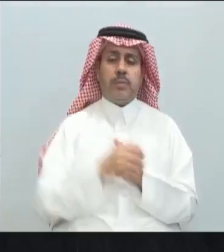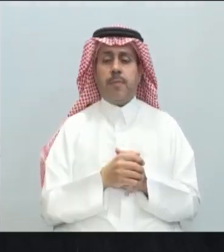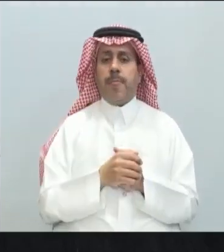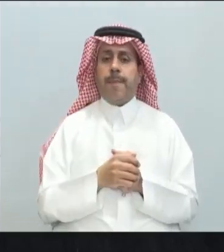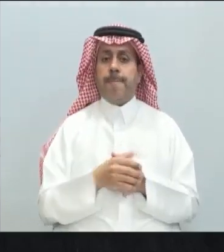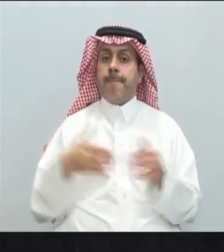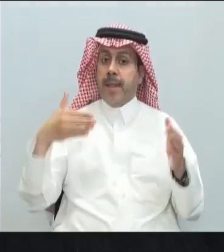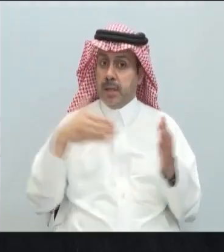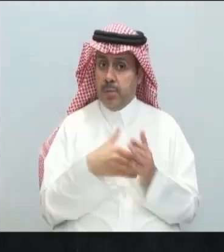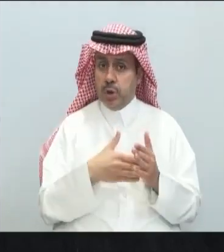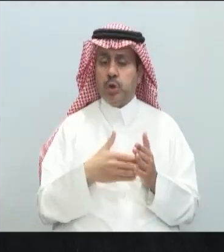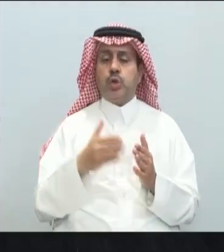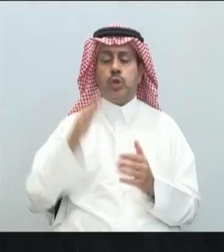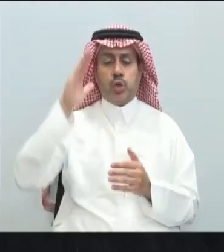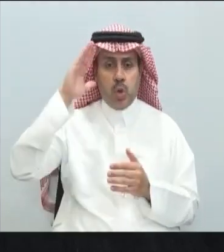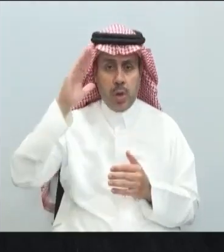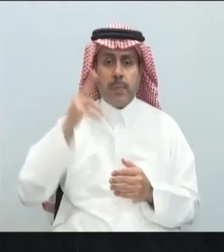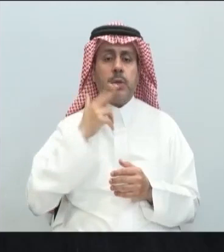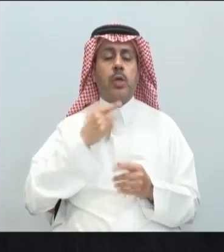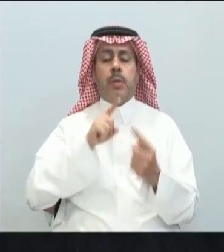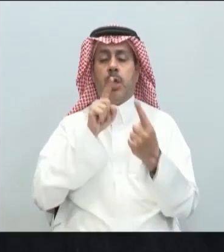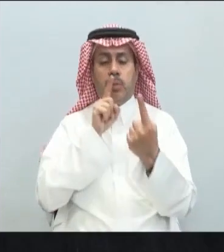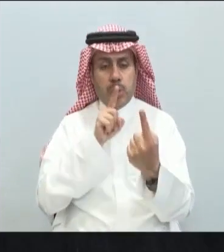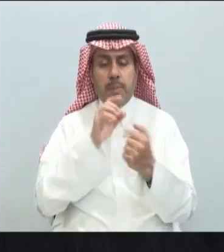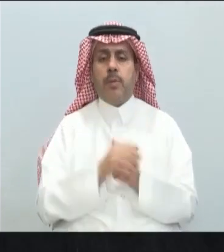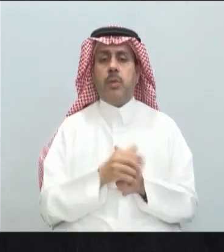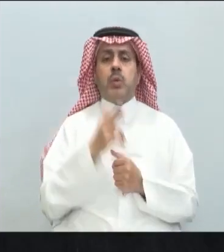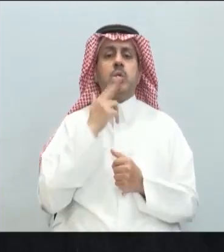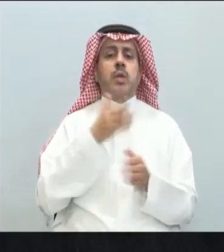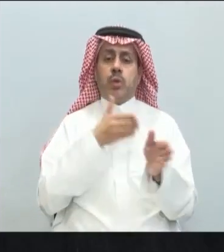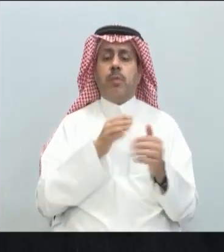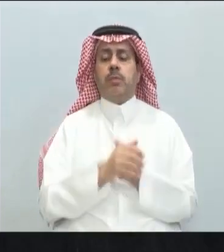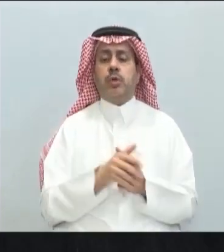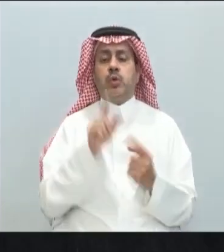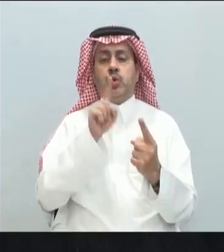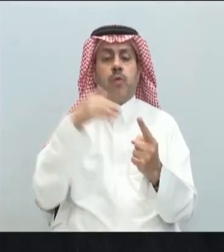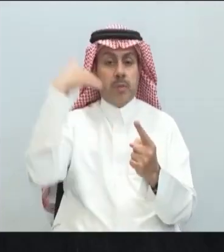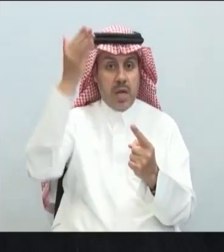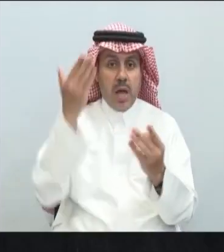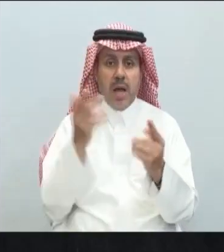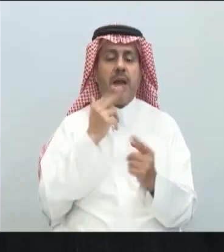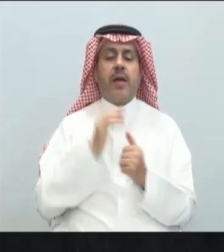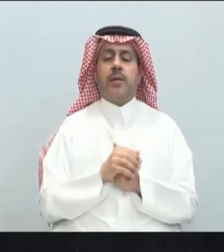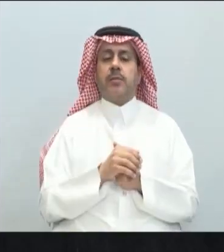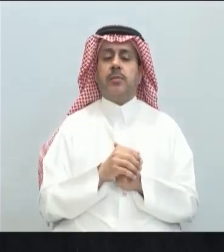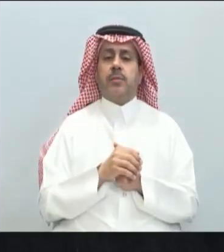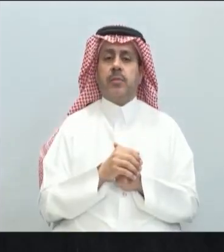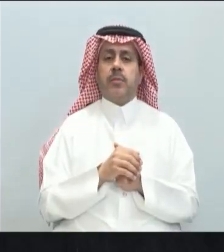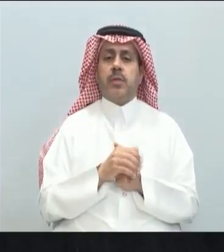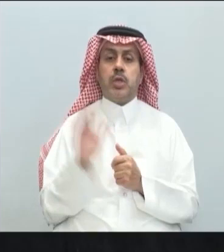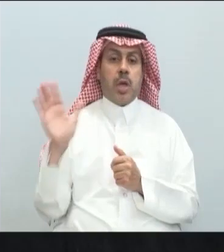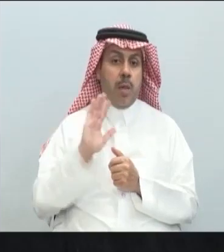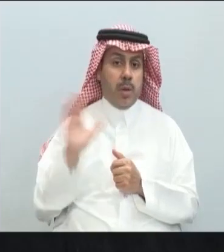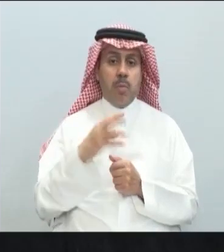الطلاب والطالبات اشكر لكم طيب المشاهده وحسن المتابعه القاكم على خير باذن الله تعالى